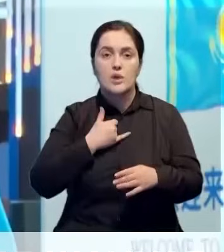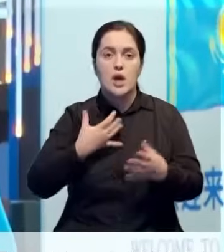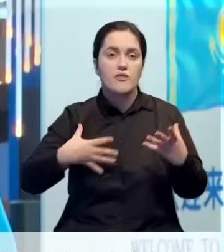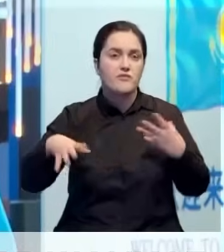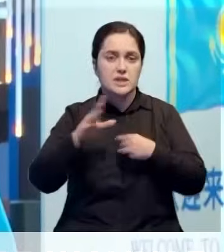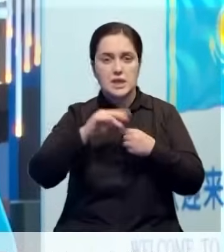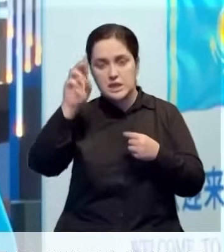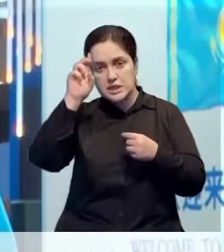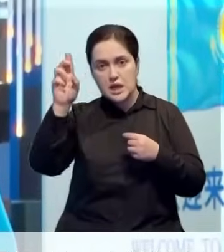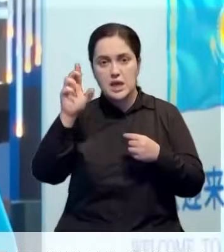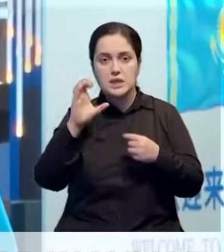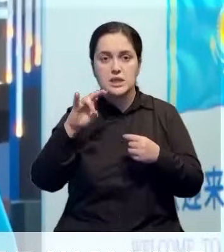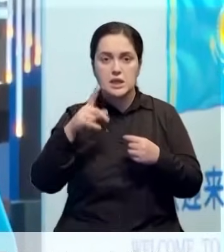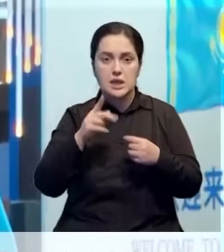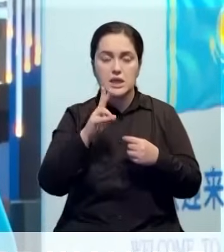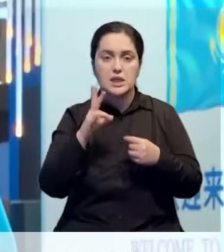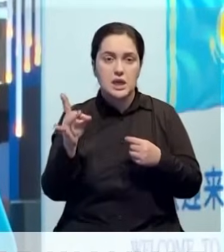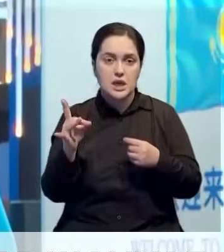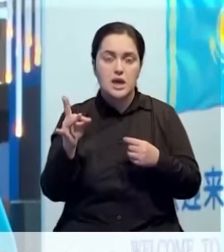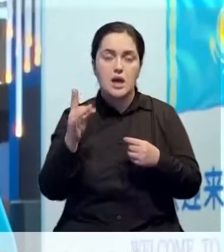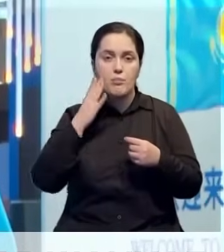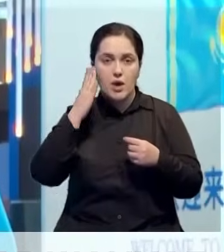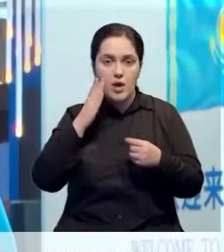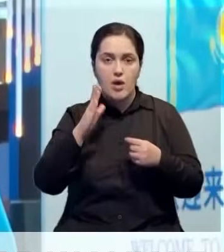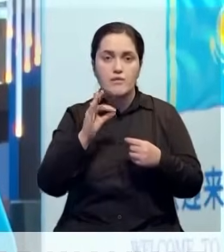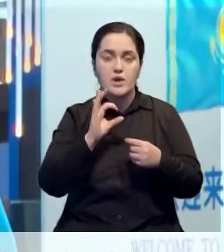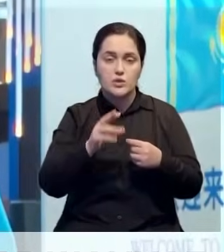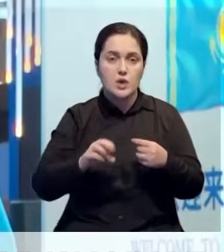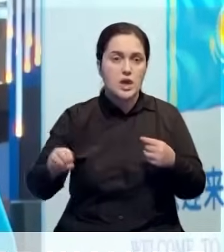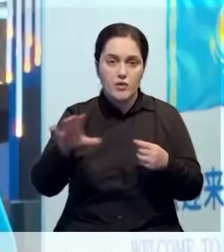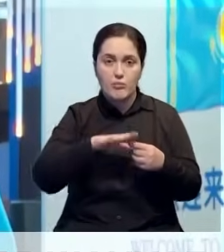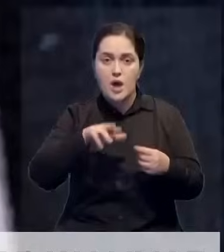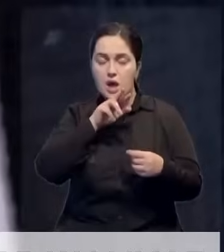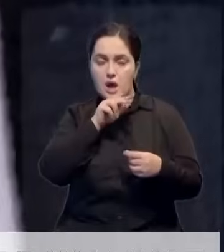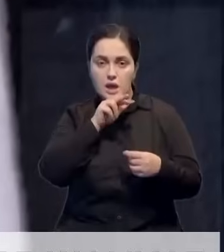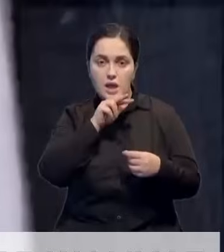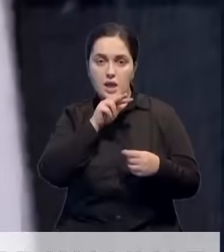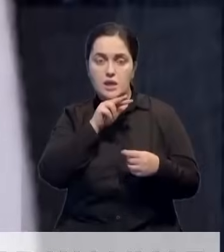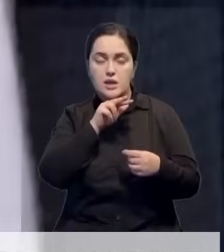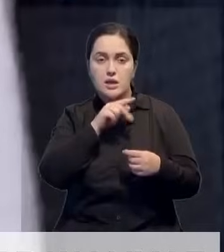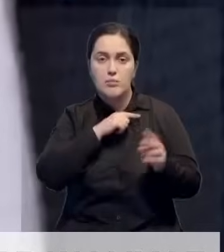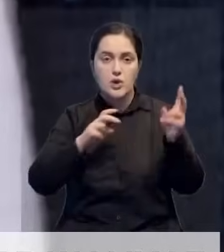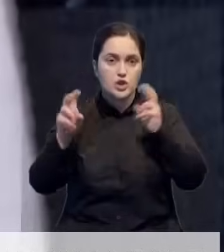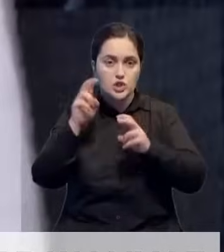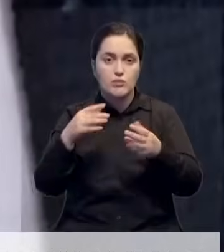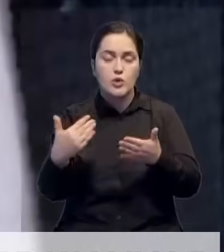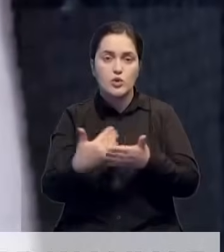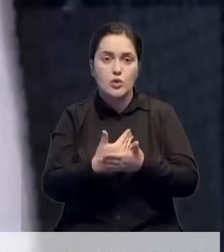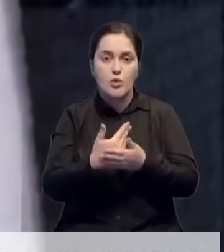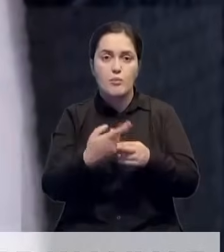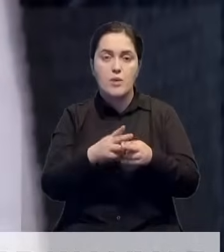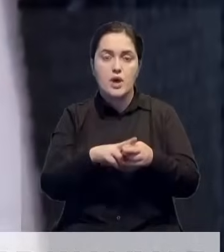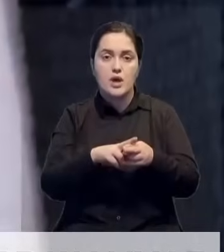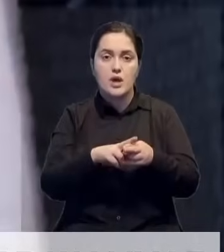также КНР, Монголия, Восточная Европа, Корея с этого года. Ищем новые рынки, ищем новые